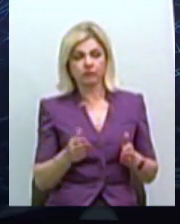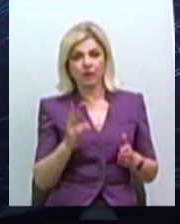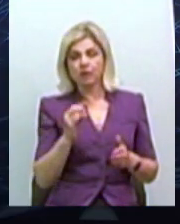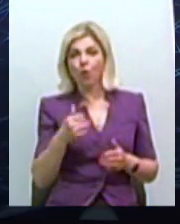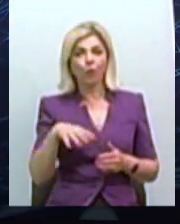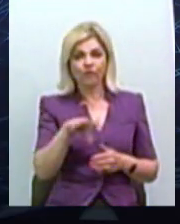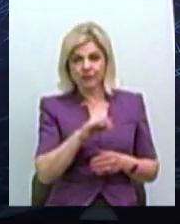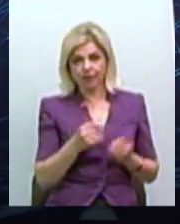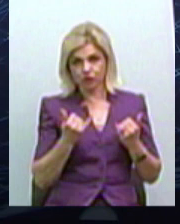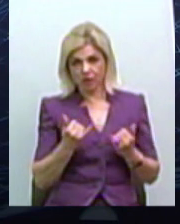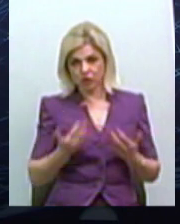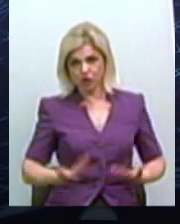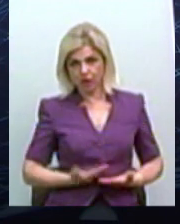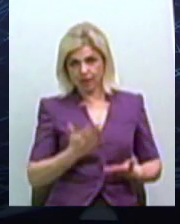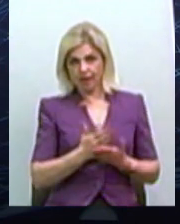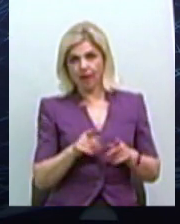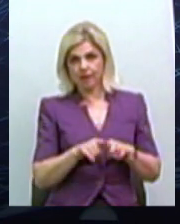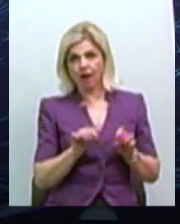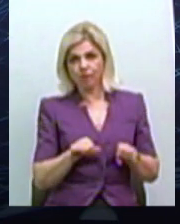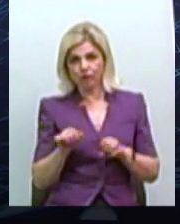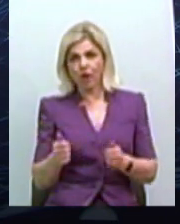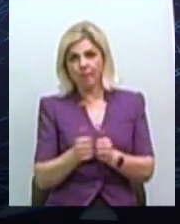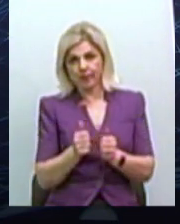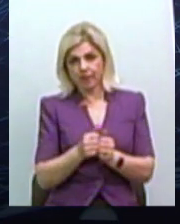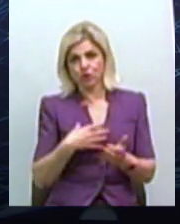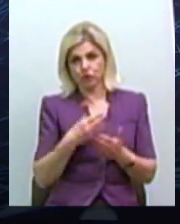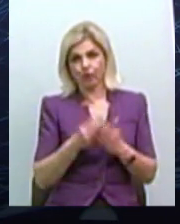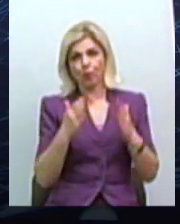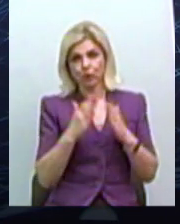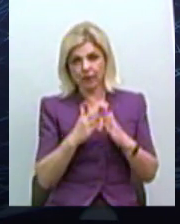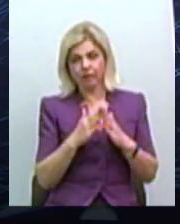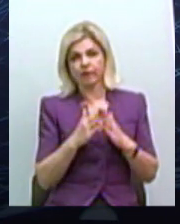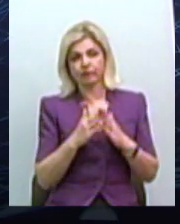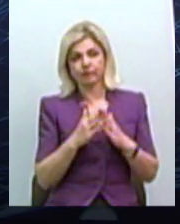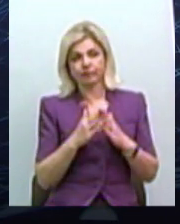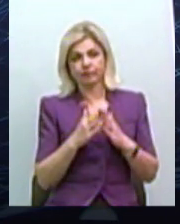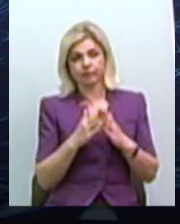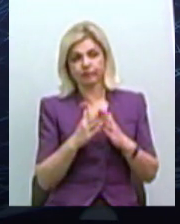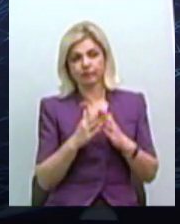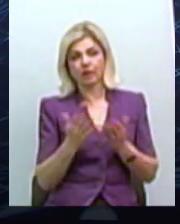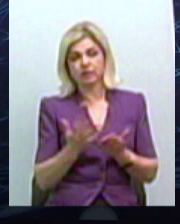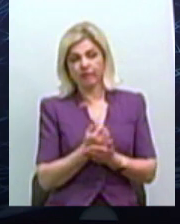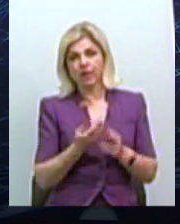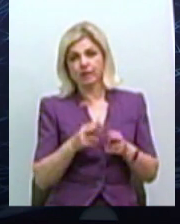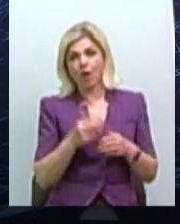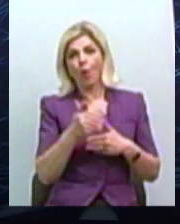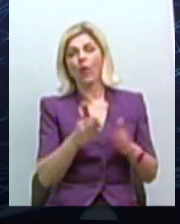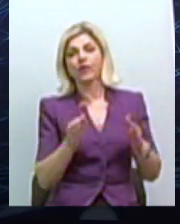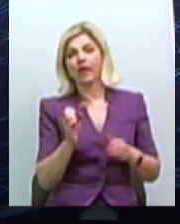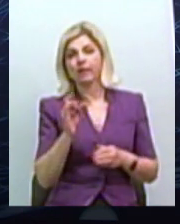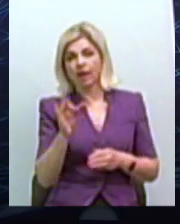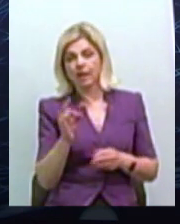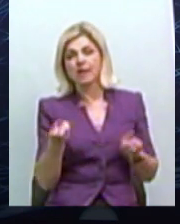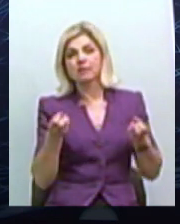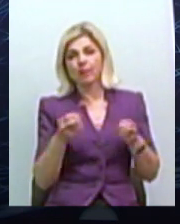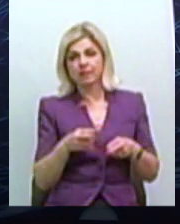всіх, на жаль, зараз жителів є така можливість поблизу своєї будівлі, своєї домівки знайти цей контейнер. І